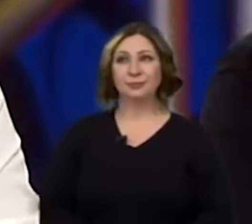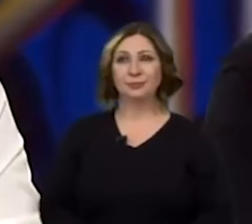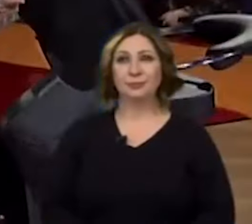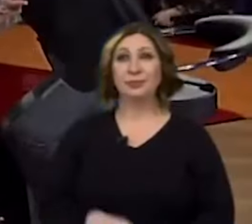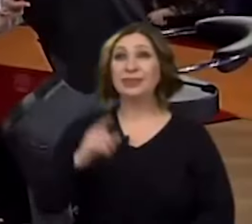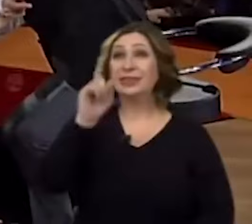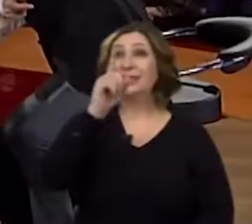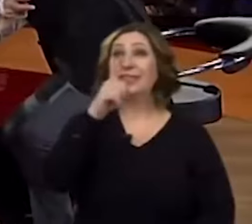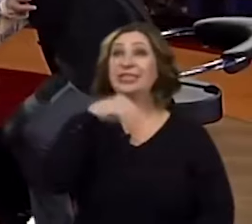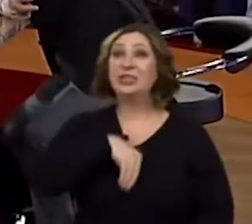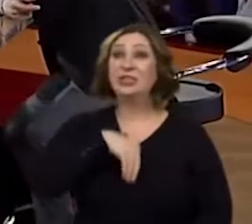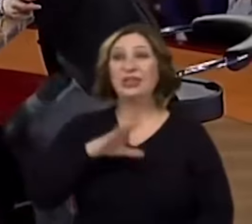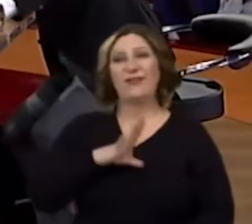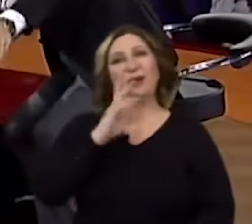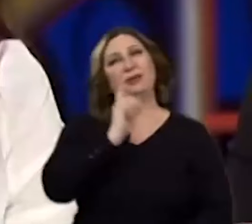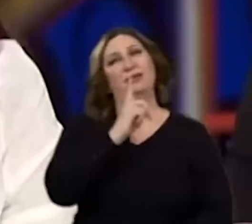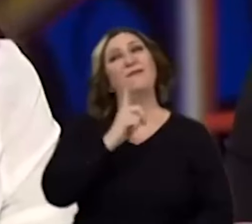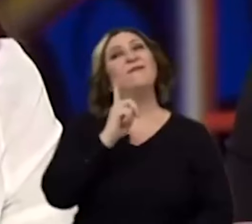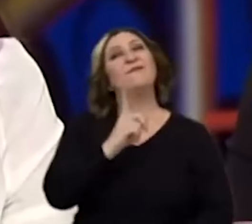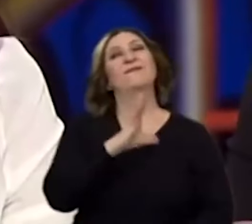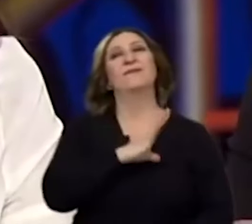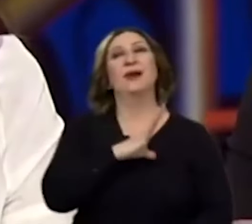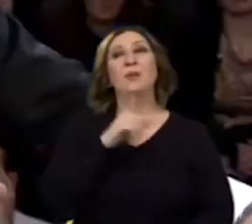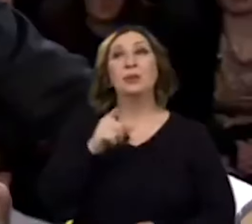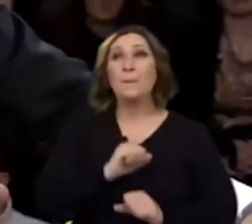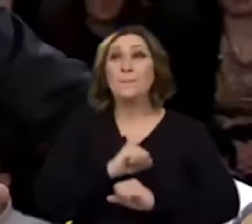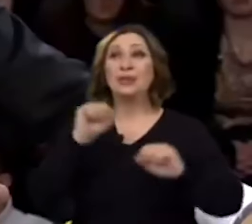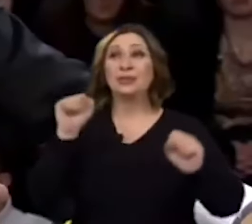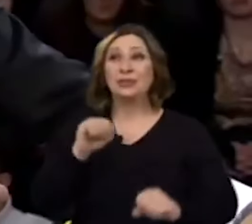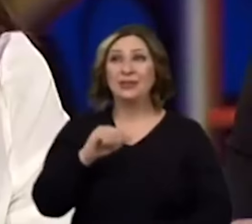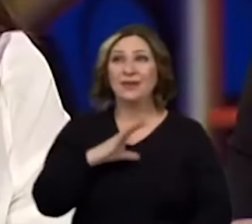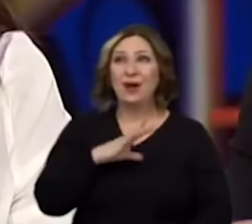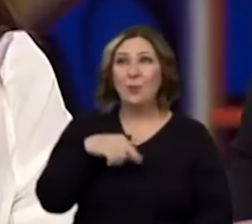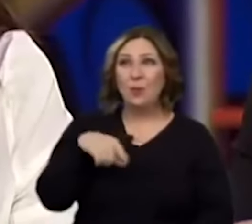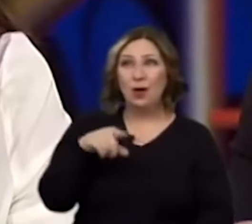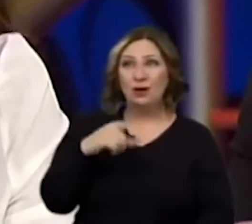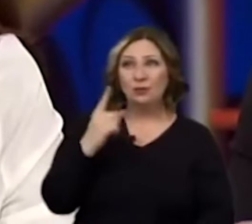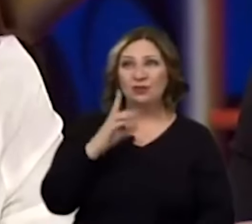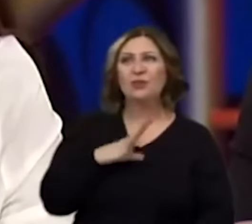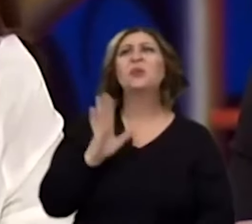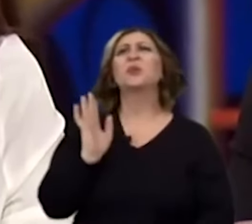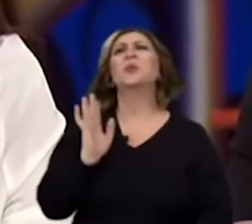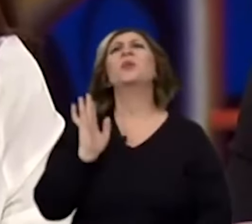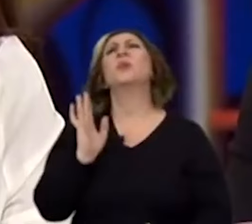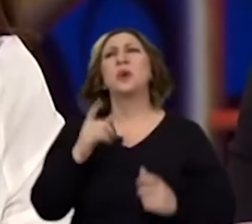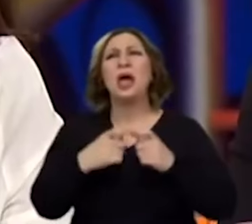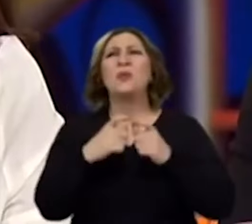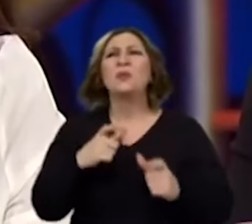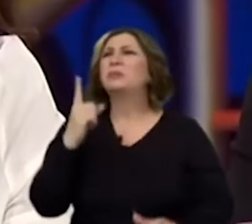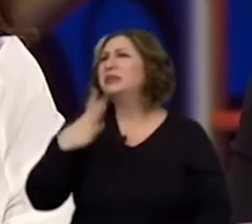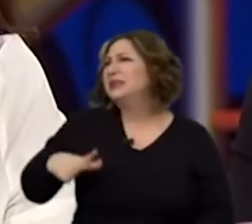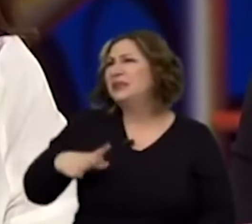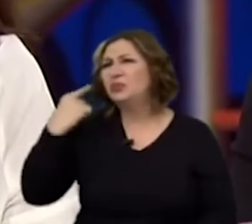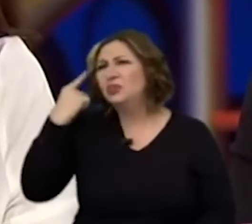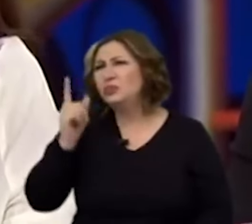Var bu senin içinde, var bu. Var. Doğru. Var bu. Buradan patlayacaksın sen. Var mı böyle albüm durumları? Yok. Albüm gibi bir isteğim